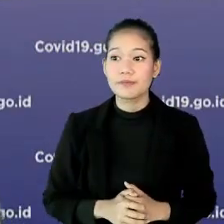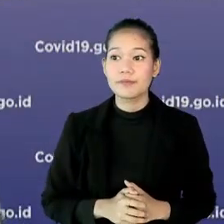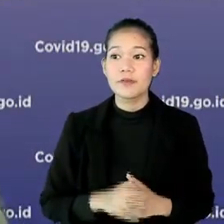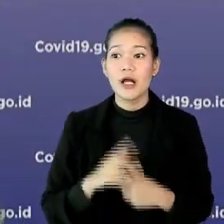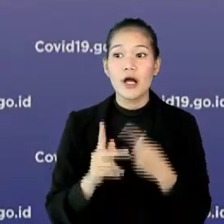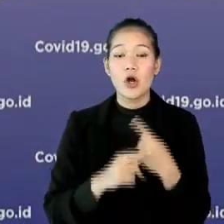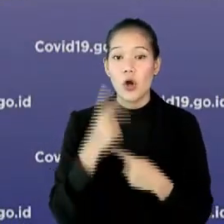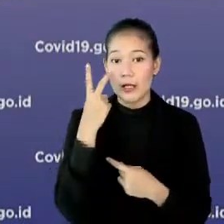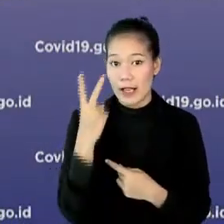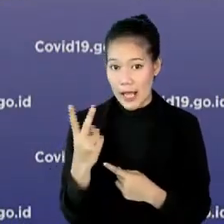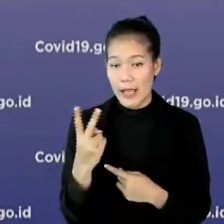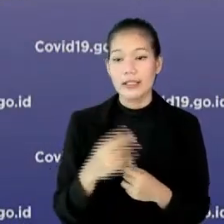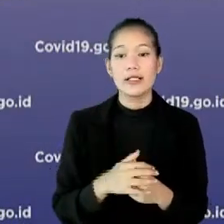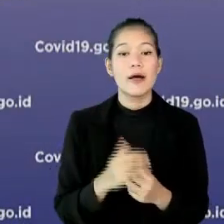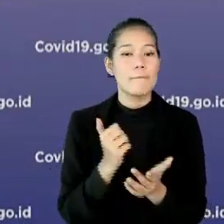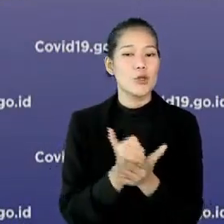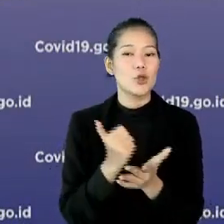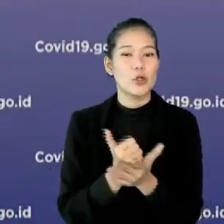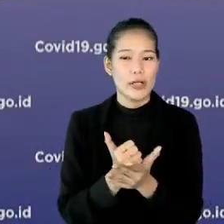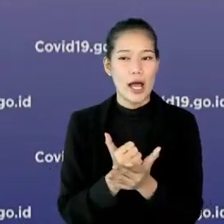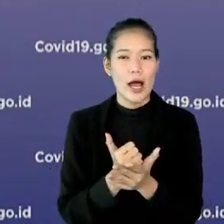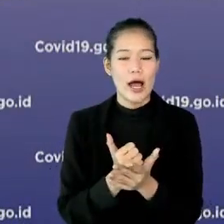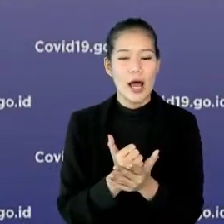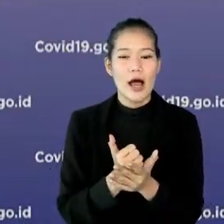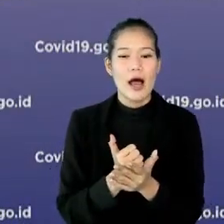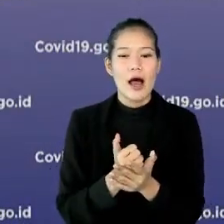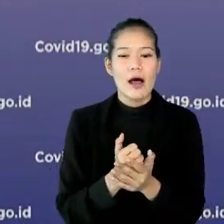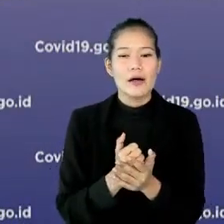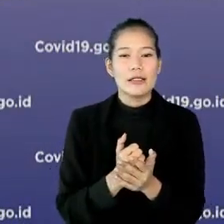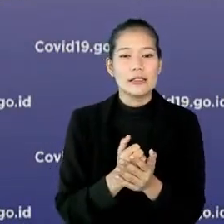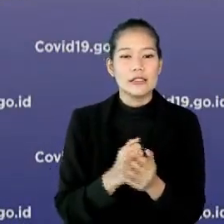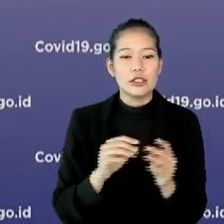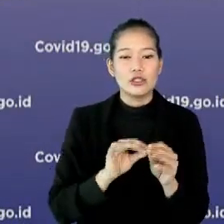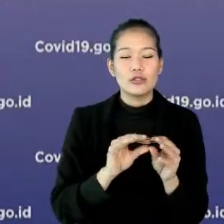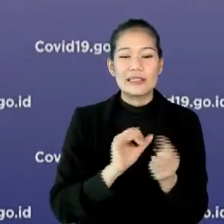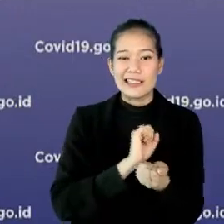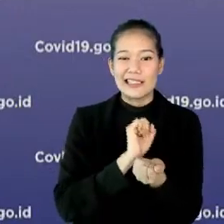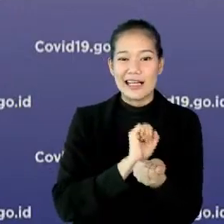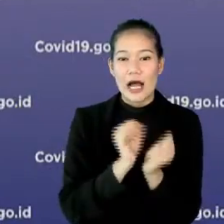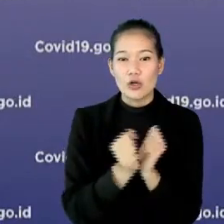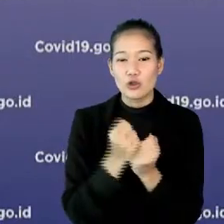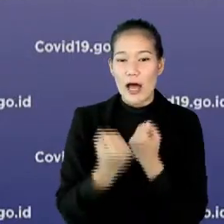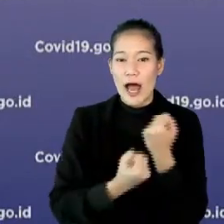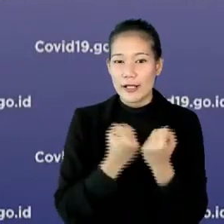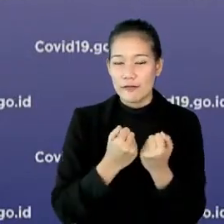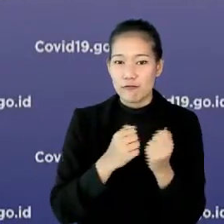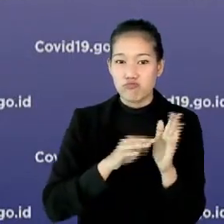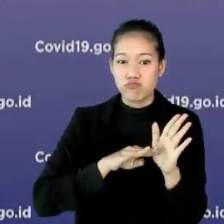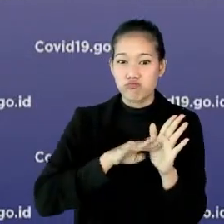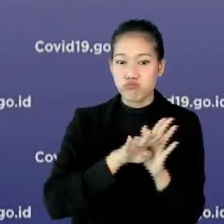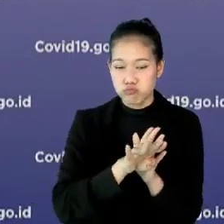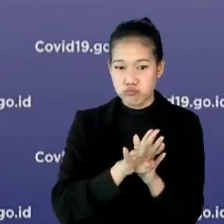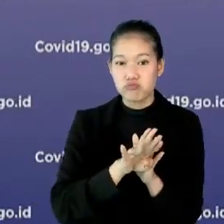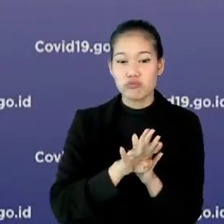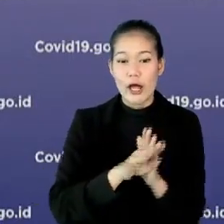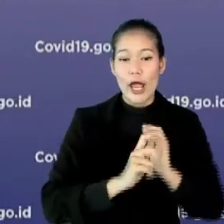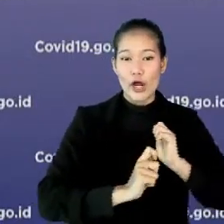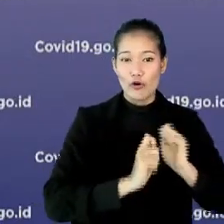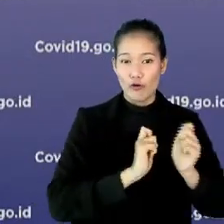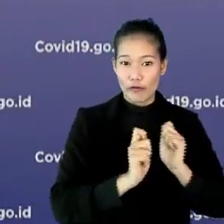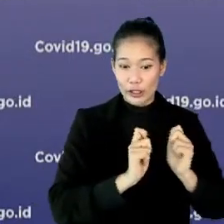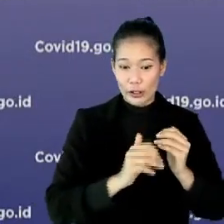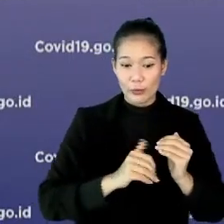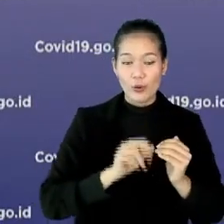Jadi kalau kita lihat Dr. Lula, sebenarnya kan kita mulai mengalami kenaikan jumlah kasus aktif itu sekitar 2 pekan pasca libur Idul